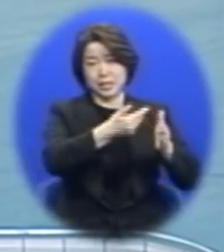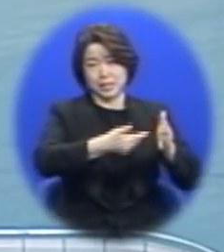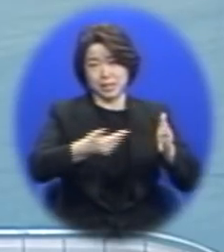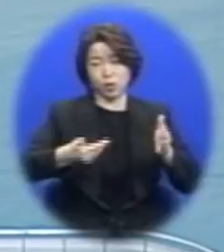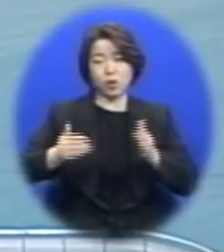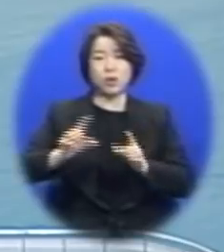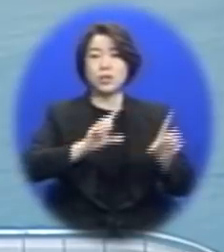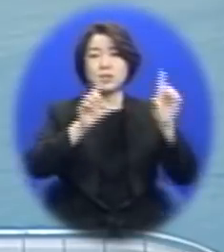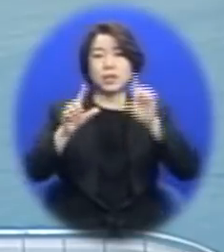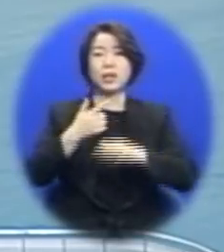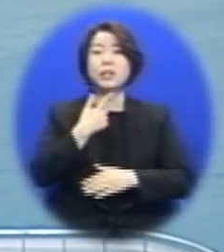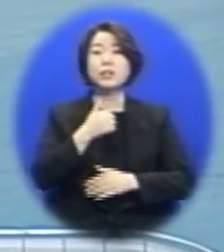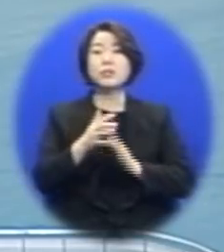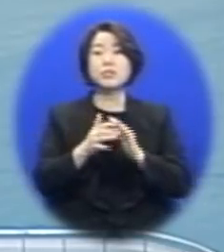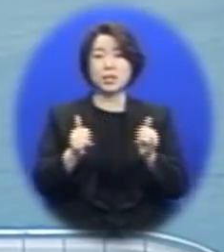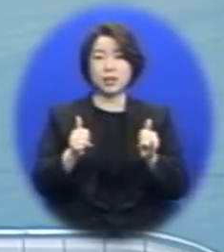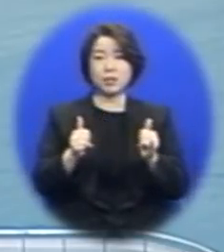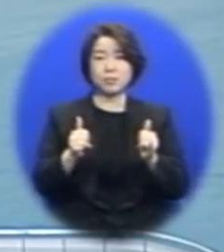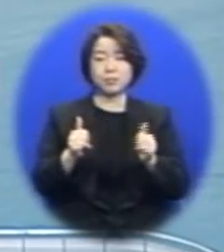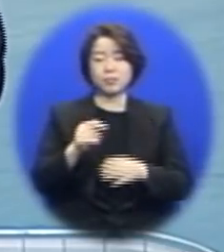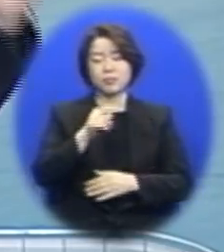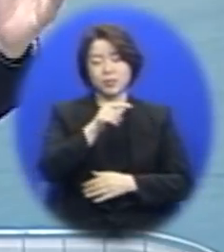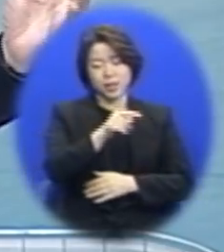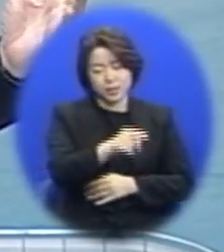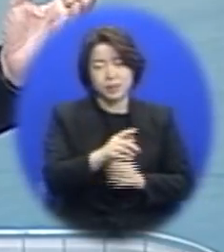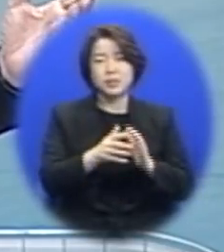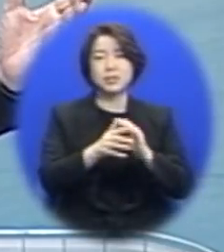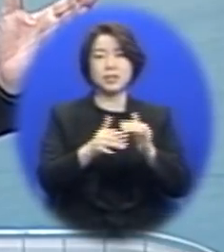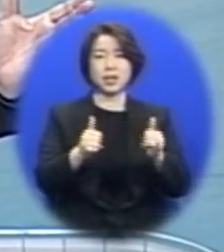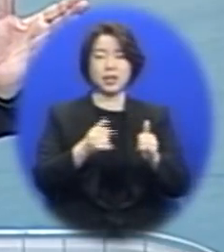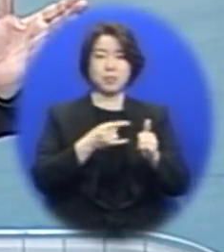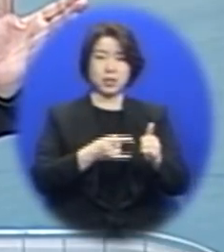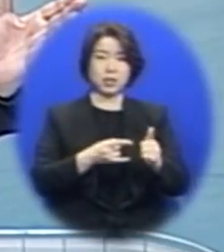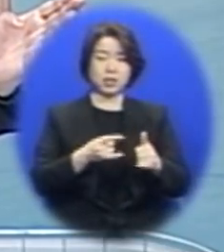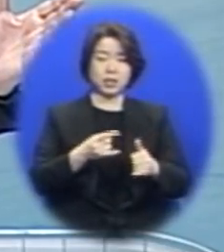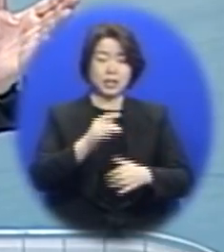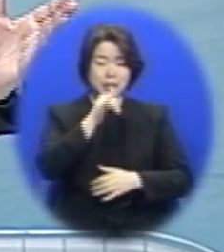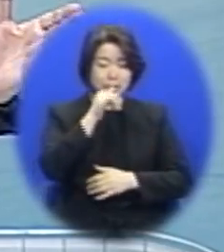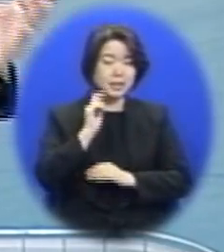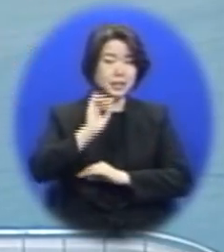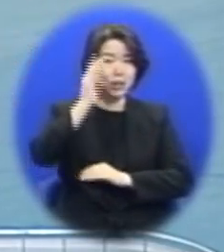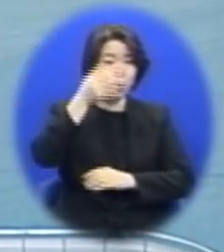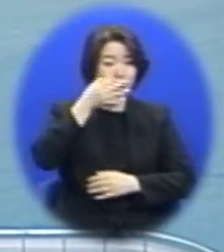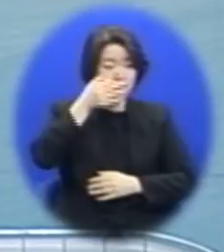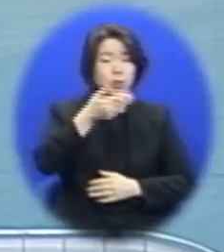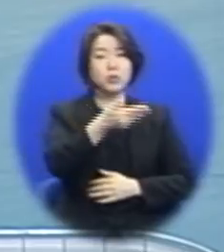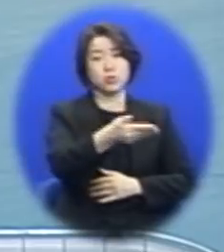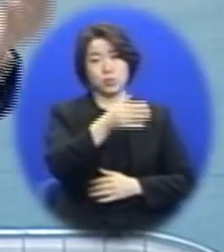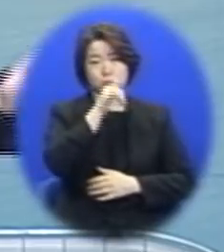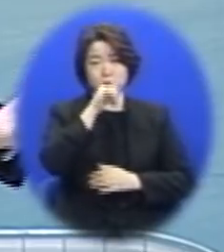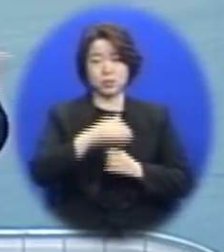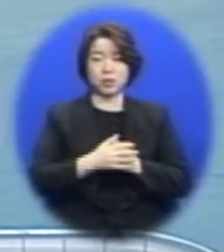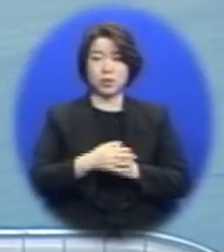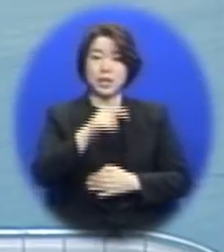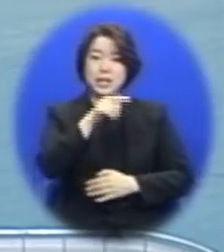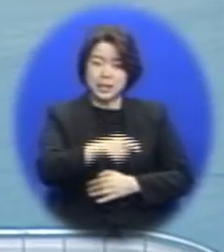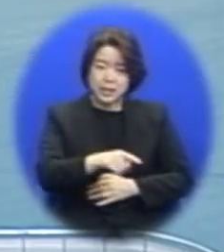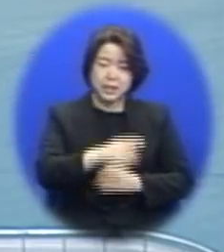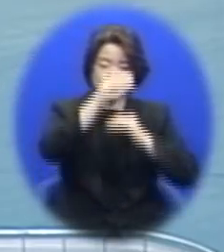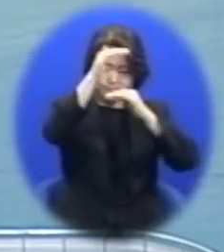사람, 그 사람들에게 있는 영광을 보여주고 있는 거예요. 그러므로 여러분, 이 사실을